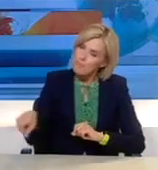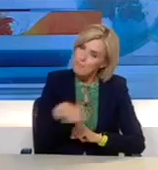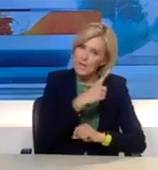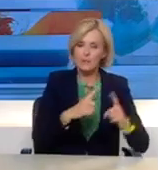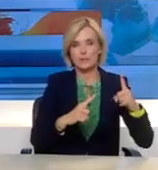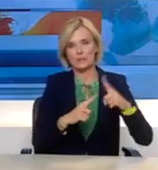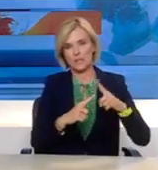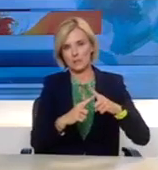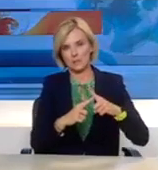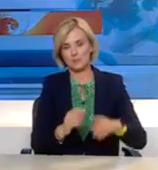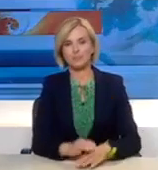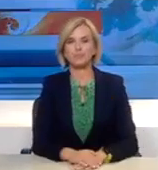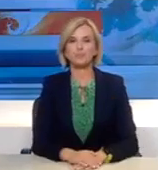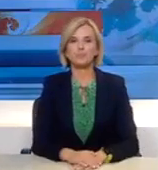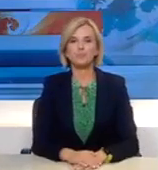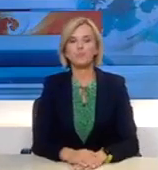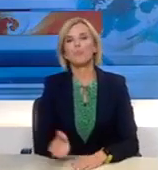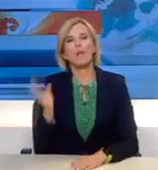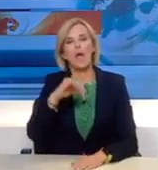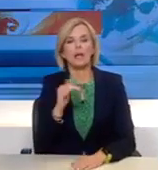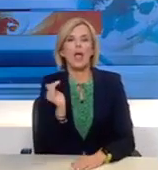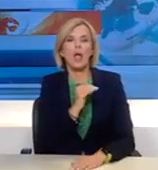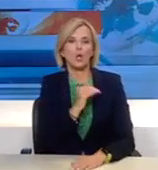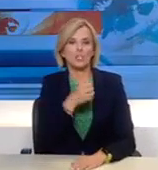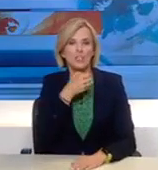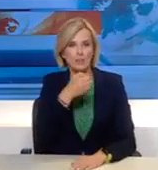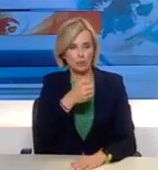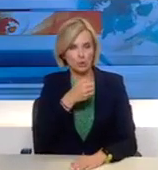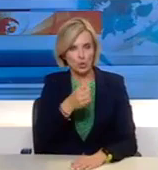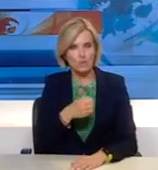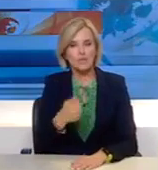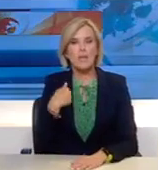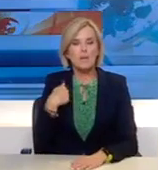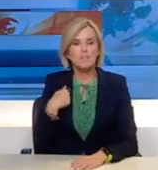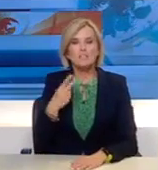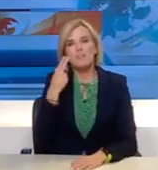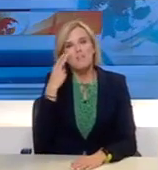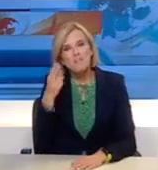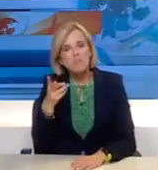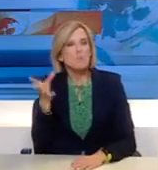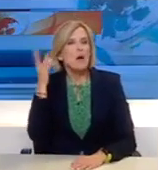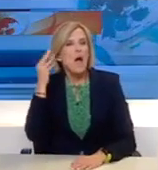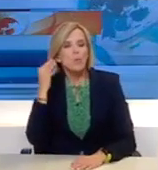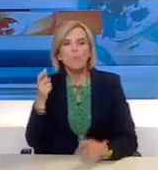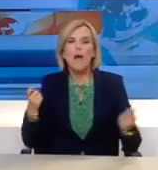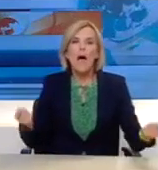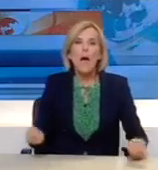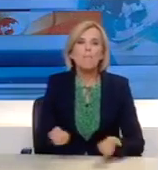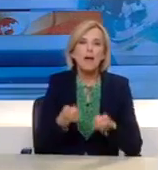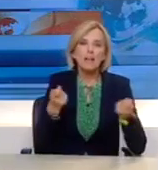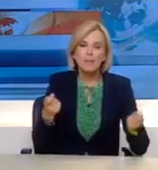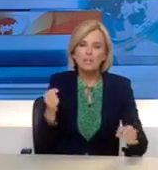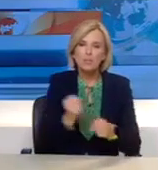Ο κύριος Σχοινάς Παπαδόπουλος από τον τηλεοπτικό σταθμό Κόντρα. Ακούμε πολλούς επαγγελματίες να διαμαρτύρονται ότι η χρήση της απλής